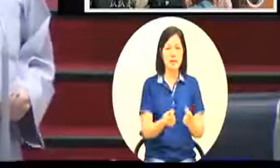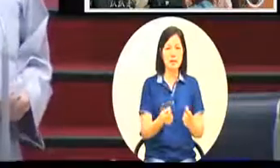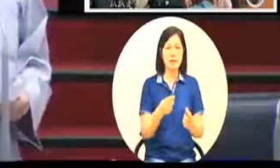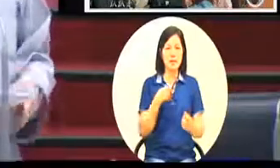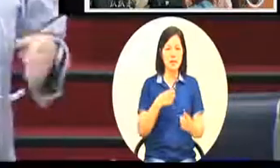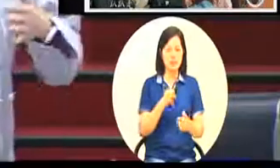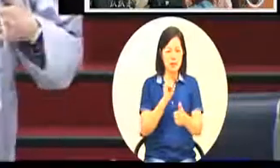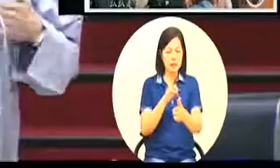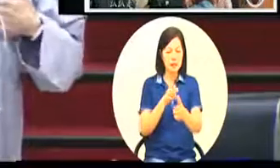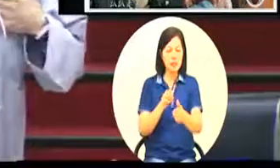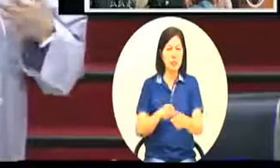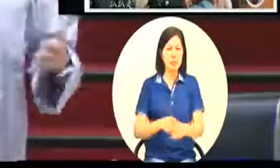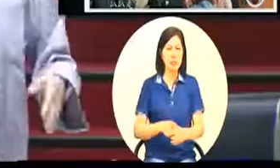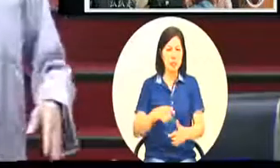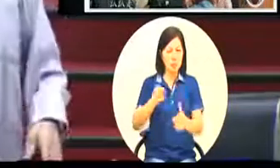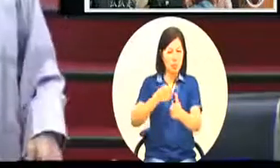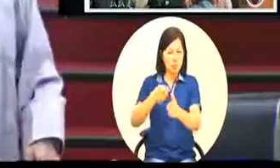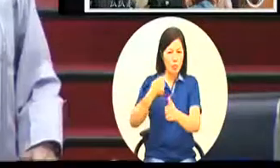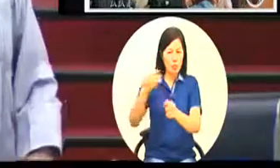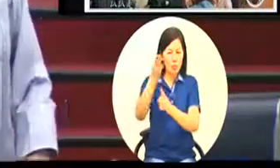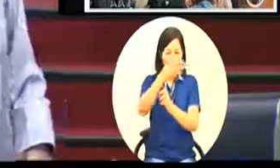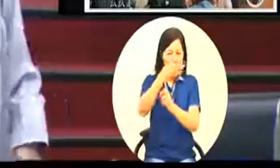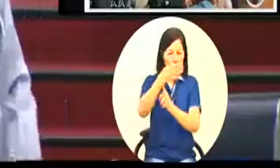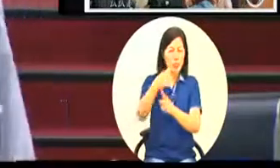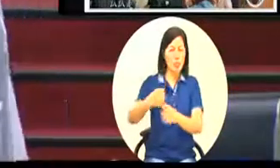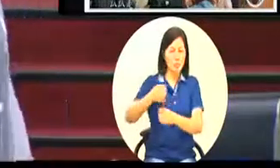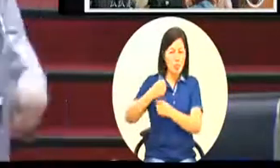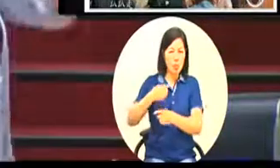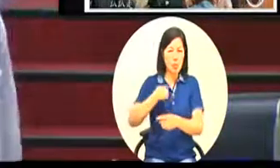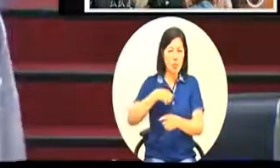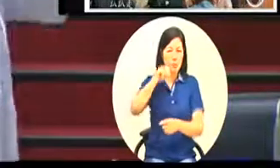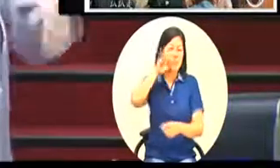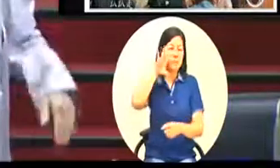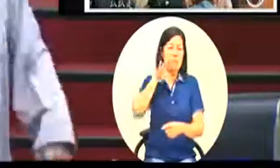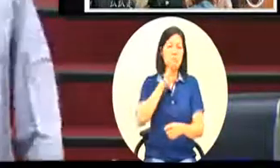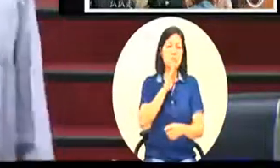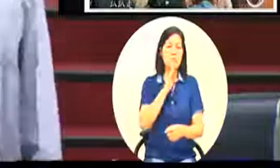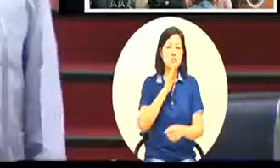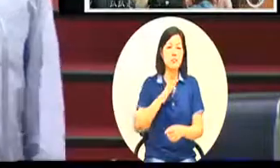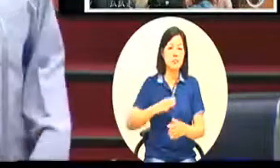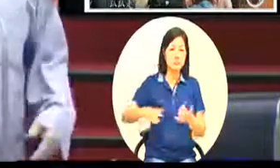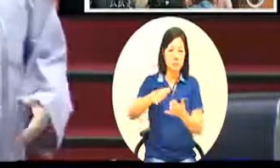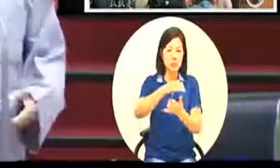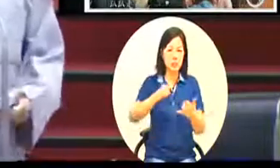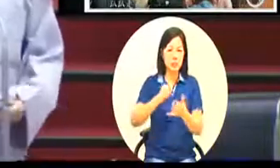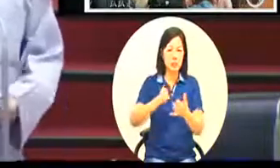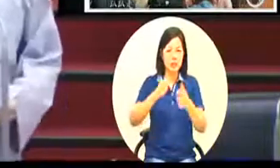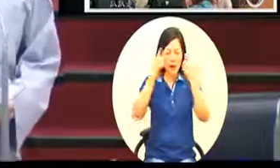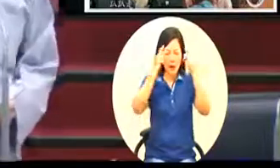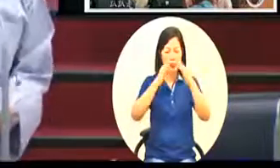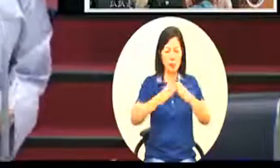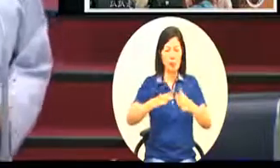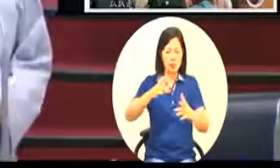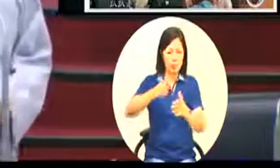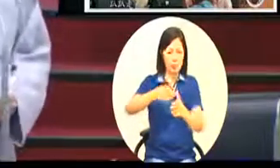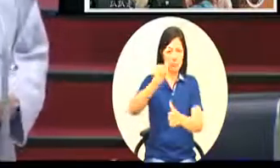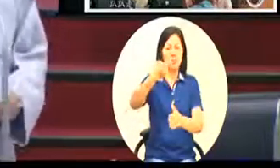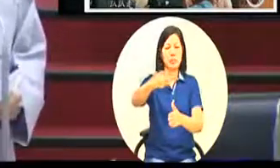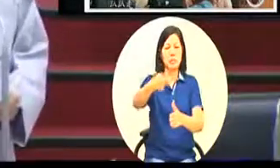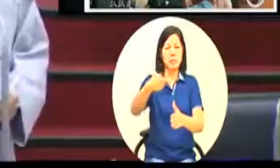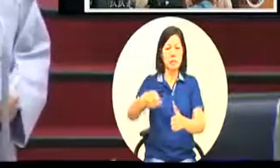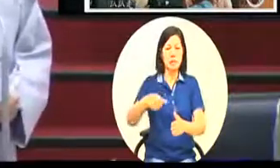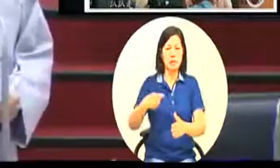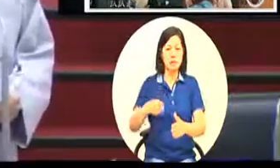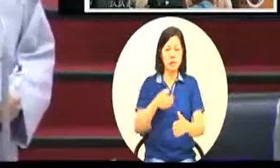亚冠军去，连我嘛感觉非常有面子呢。高雄市全国县市长排第一名，总统府讲迄个民